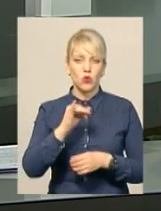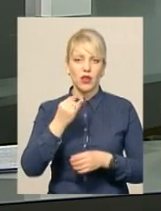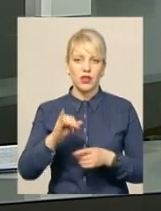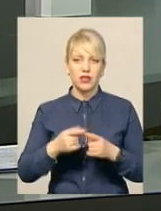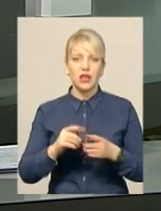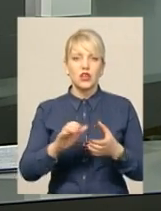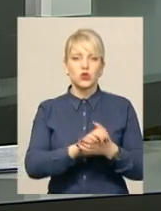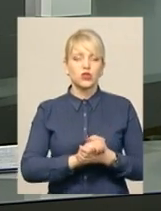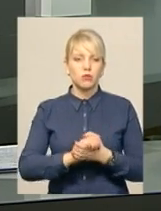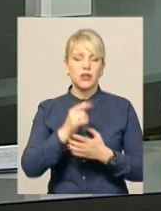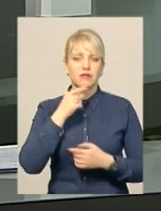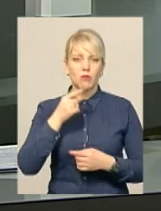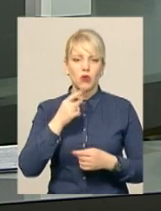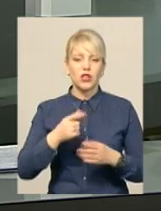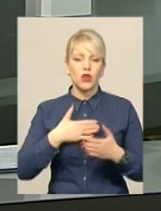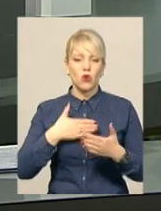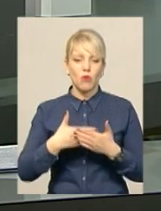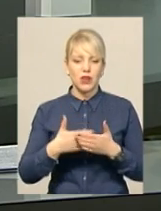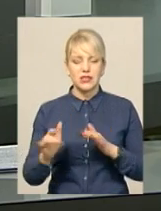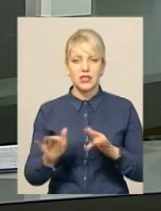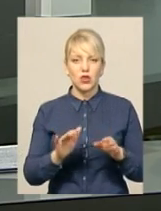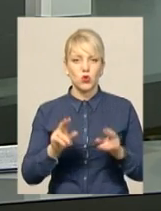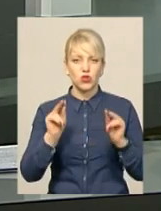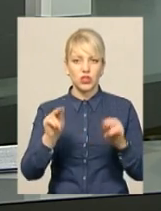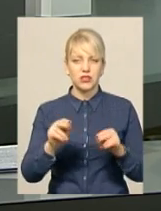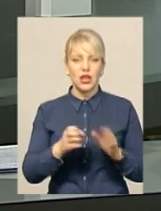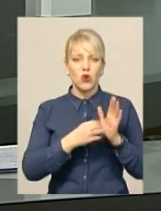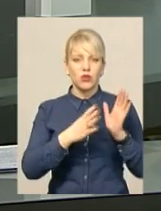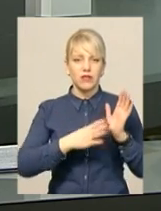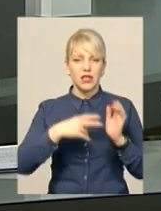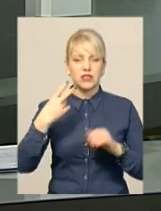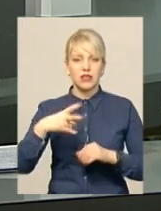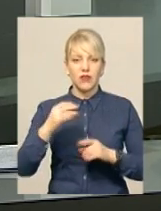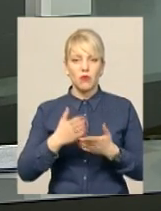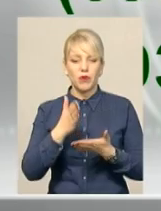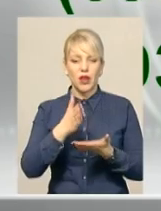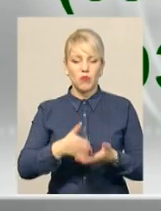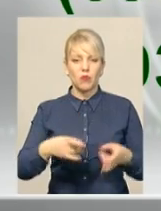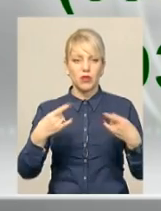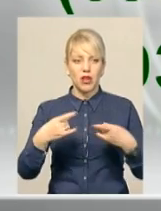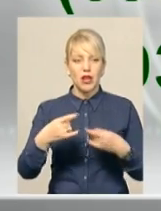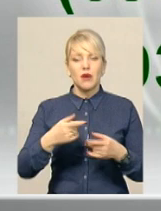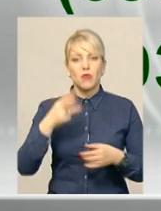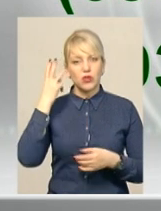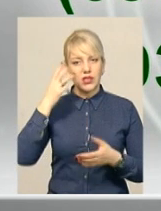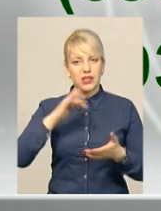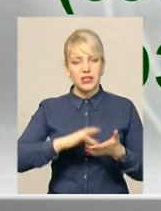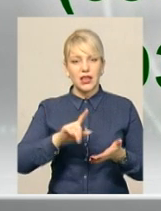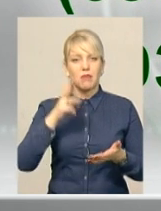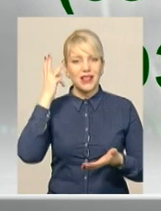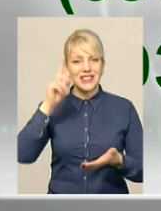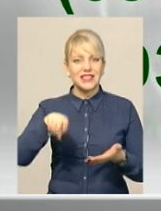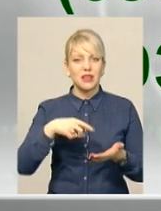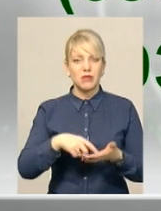та громадського руху «Чесно» – звіти наживо. О 19:20 у прямому ефірі телеканалу «Поділля Центр» хмельницький міський голова